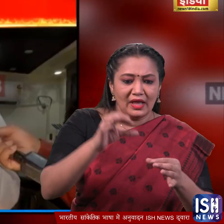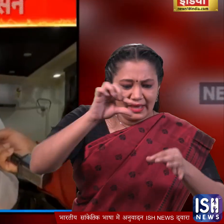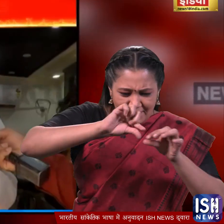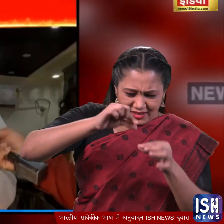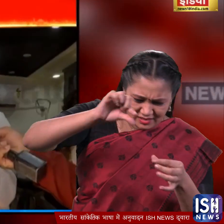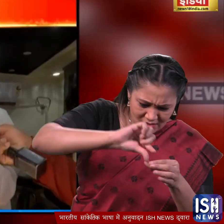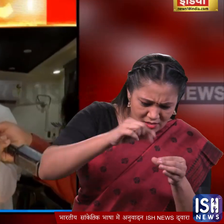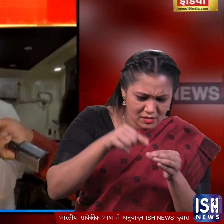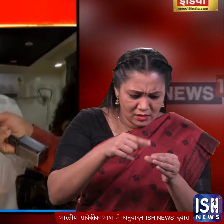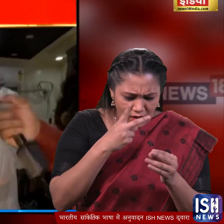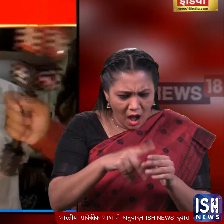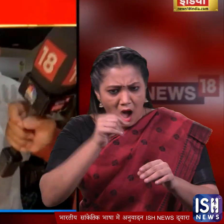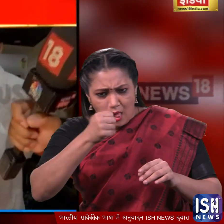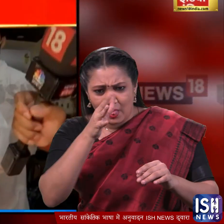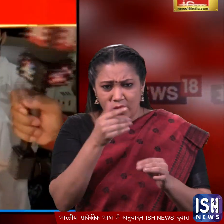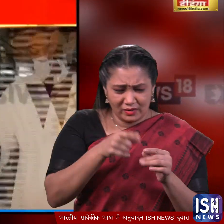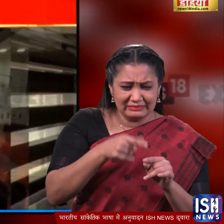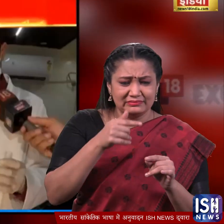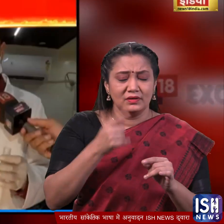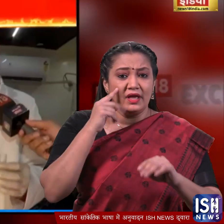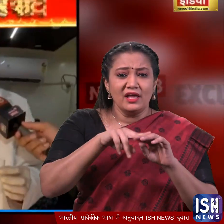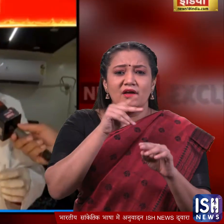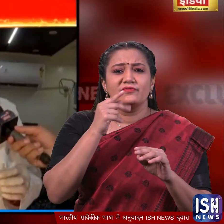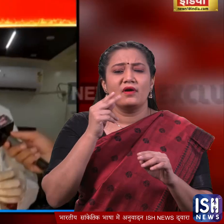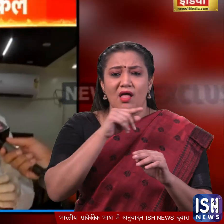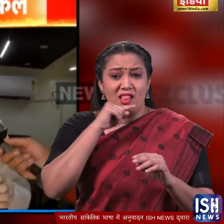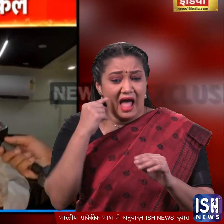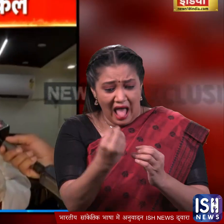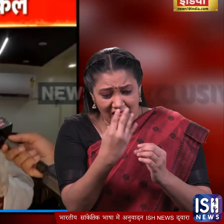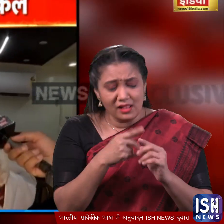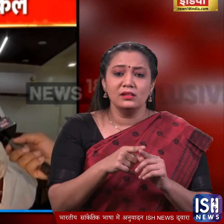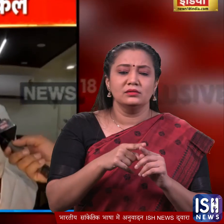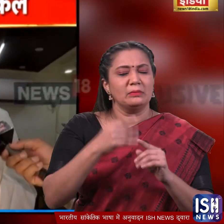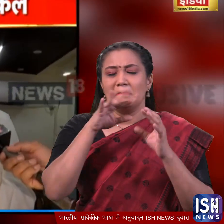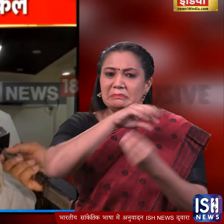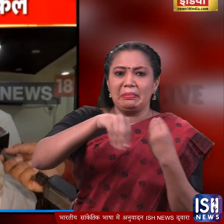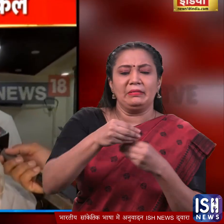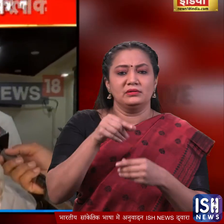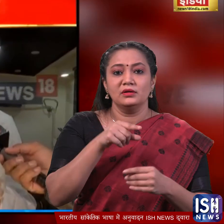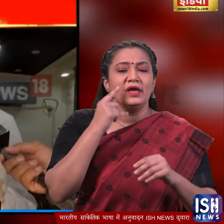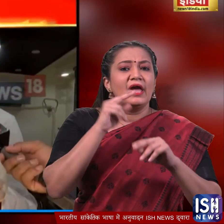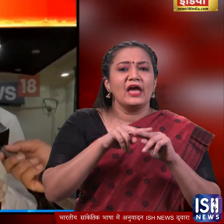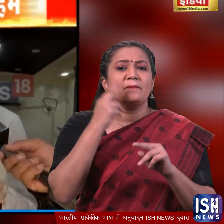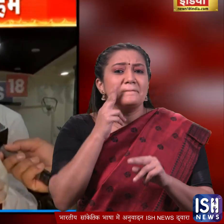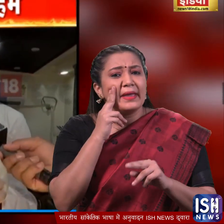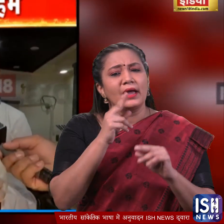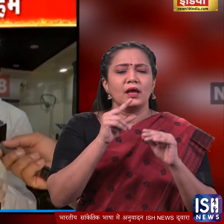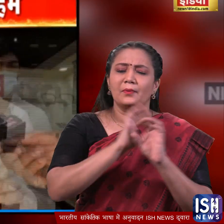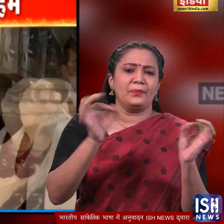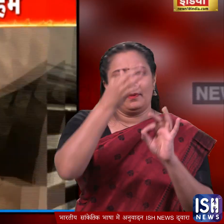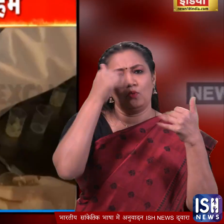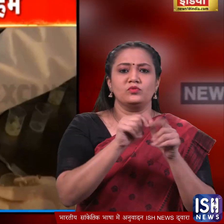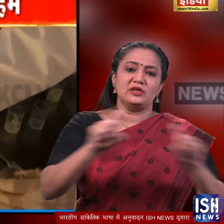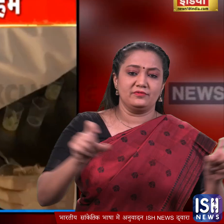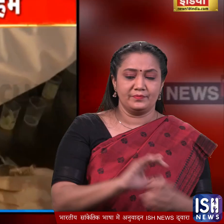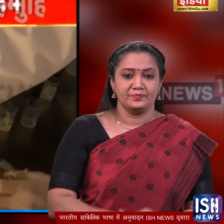एक केमिकल डालते ही मिठाई की असलियत का पता लगा लिया। अगर रोज रेड कलर आता है तो मिलावट है, और अगर हल्का लाइट पिंकिश टाइप रहता है तो नेगेटिव